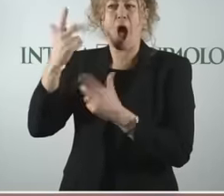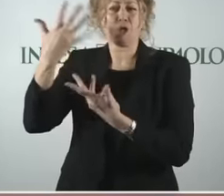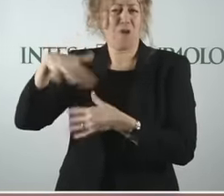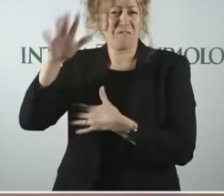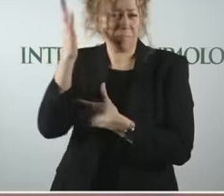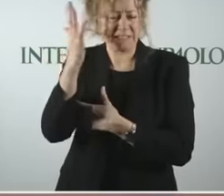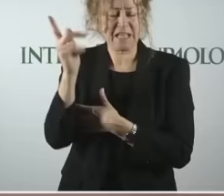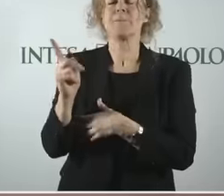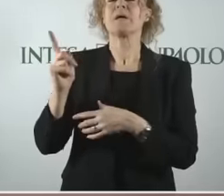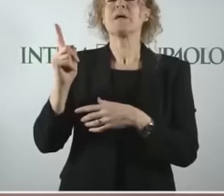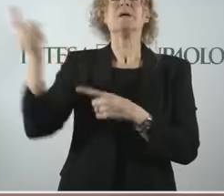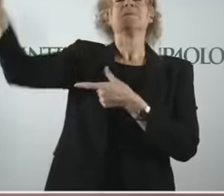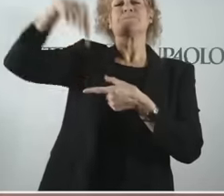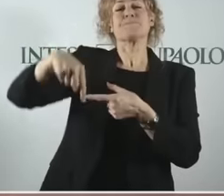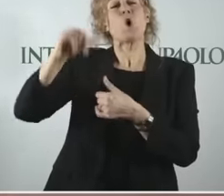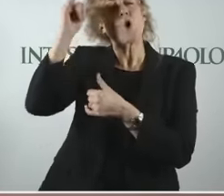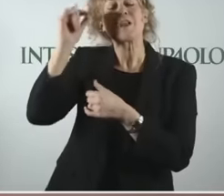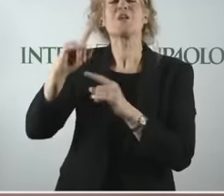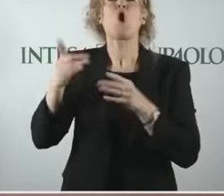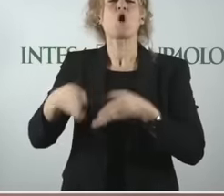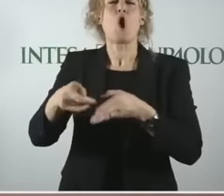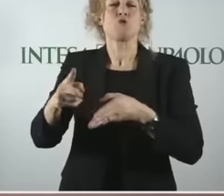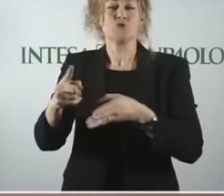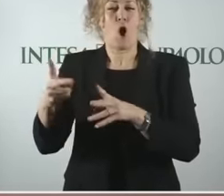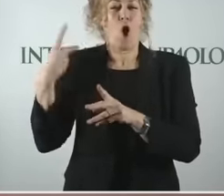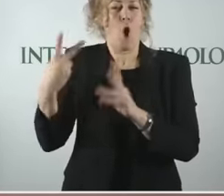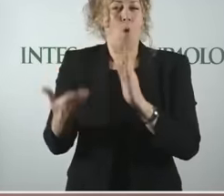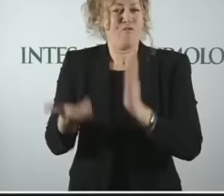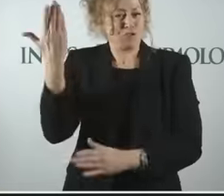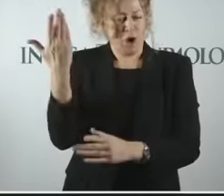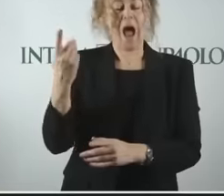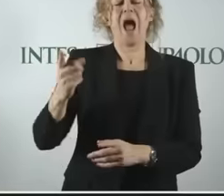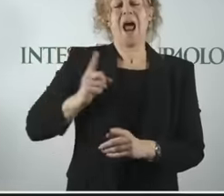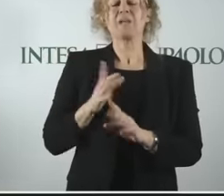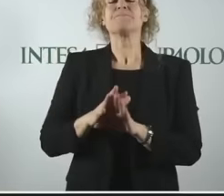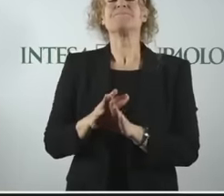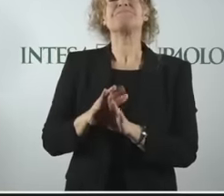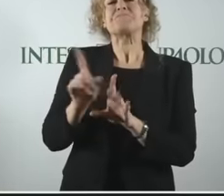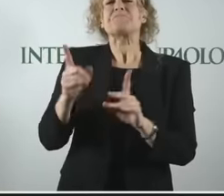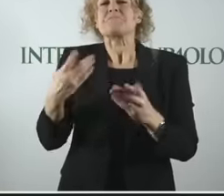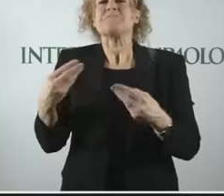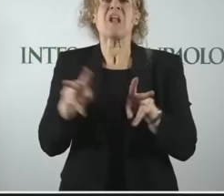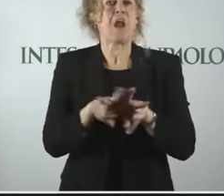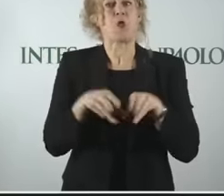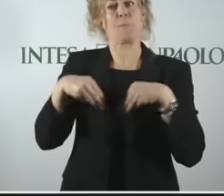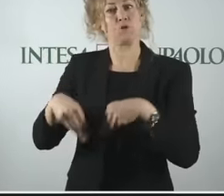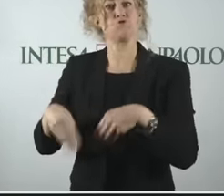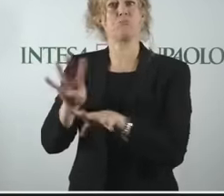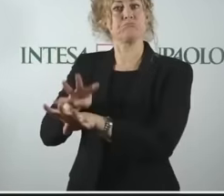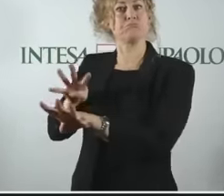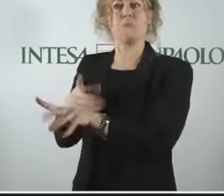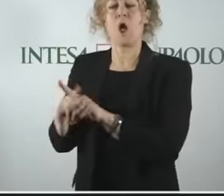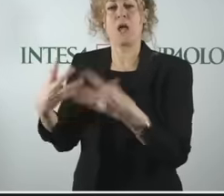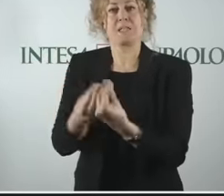era a Torino per il Corso Allievi ufficiali Quando c'è stata la rivolta e lui il fratellino ha partecipato con le truppe alla